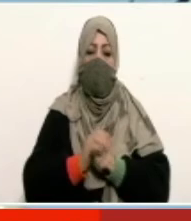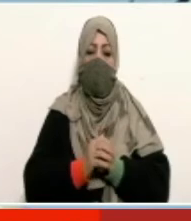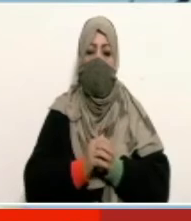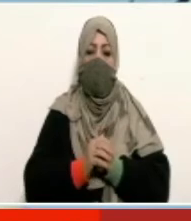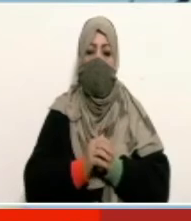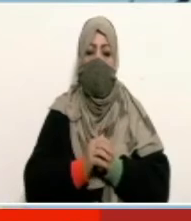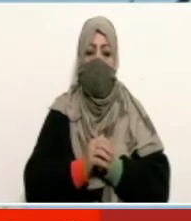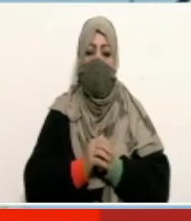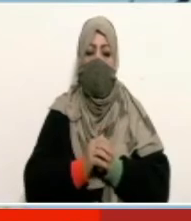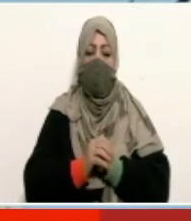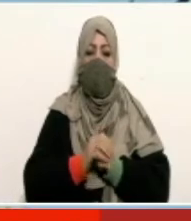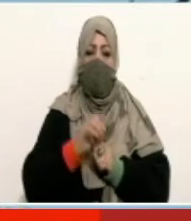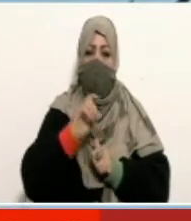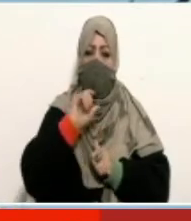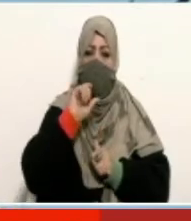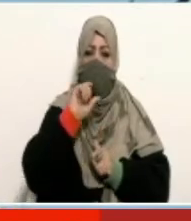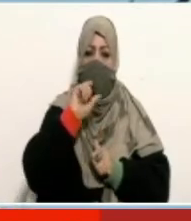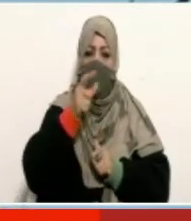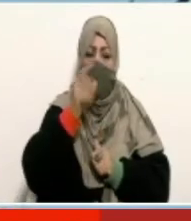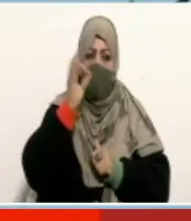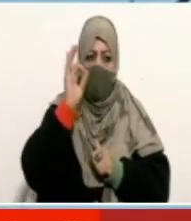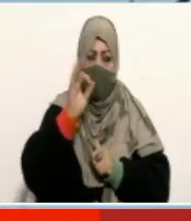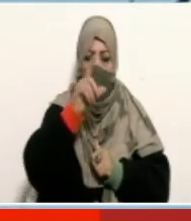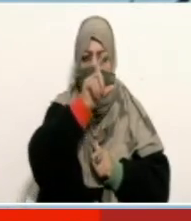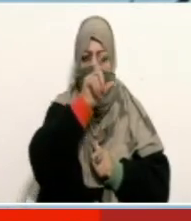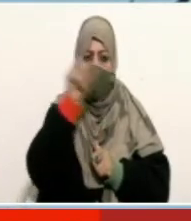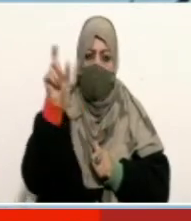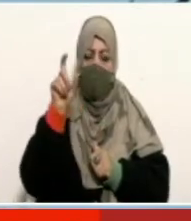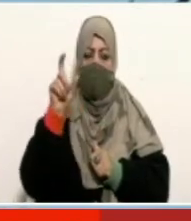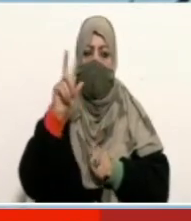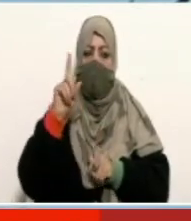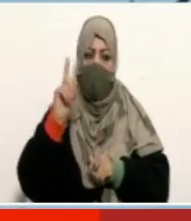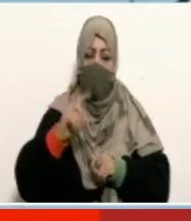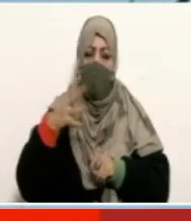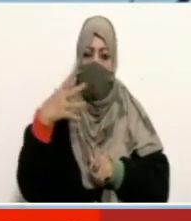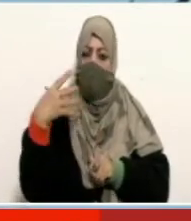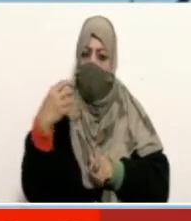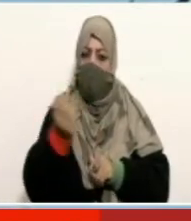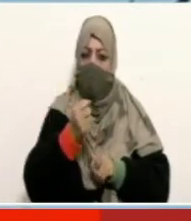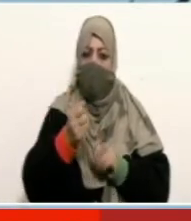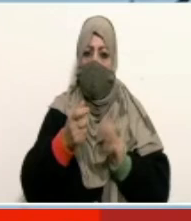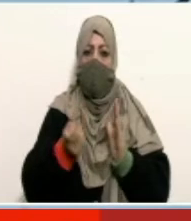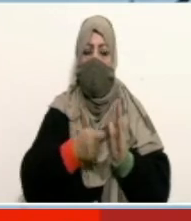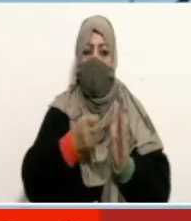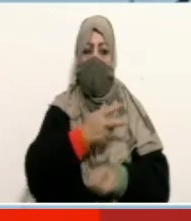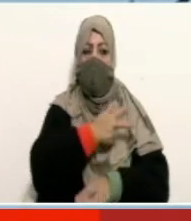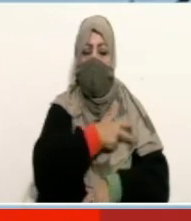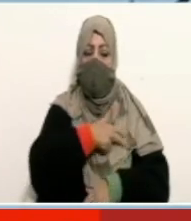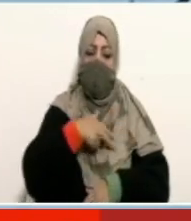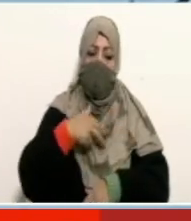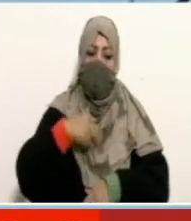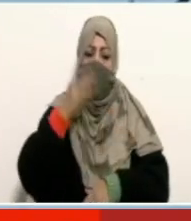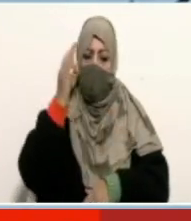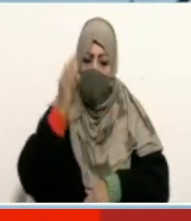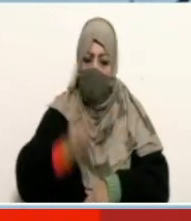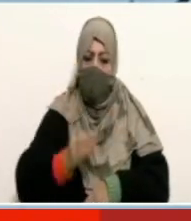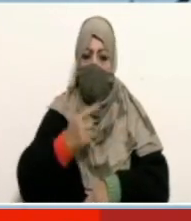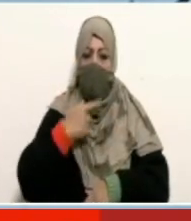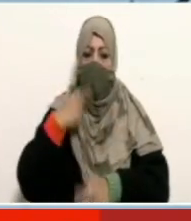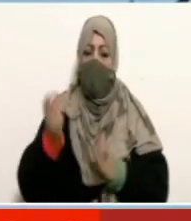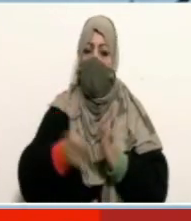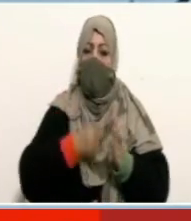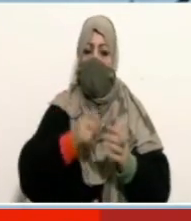هذا أيضا هو من ضمن يعني ما فعلته الحكومة لعل مسألة تعهد بعدم الفراق بين الزوجين، والمقصود